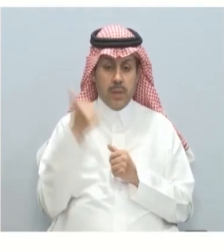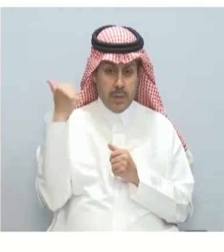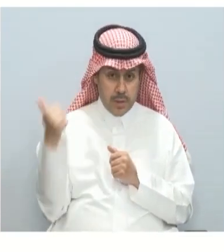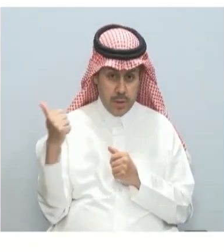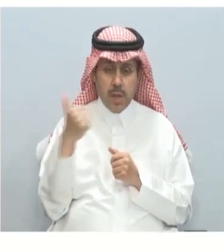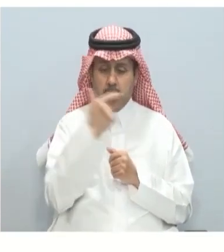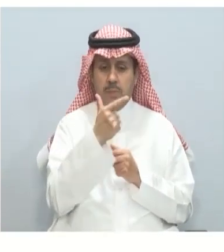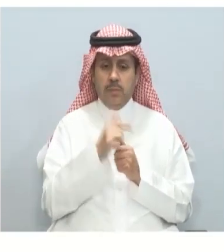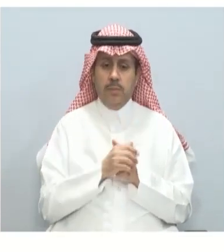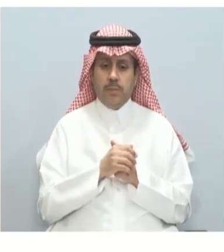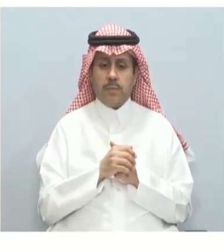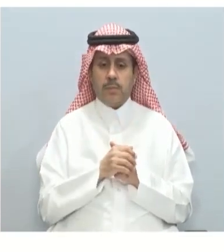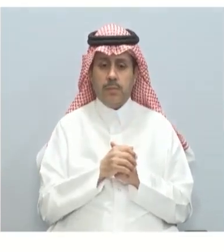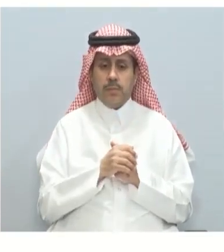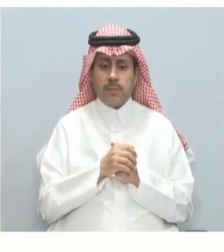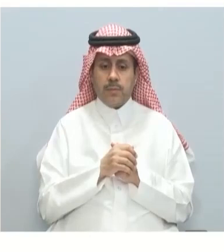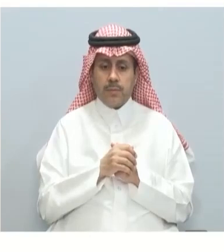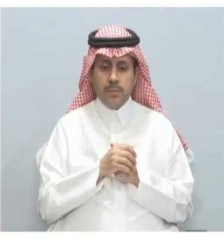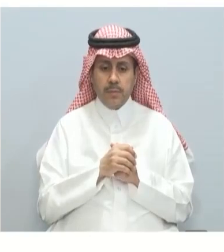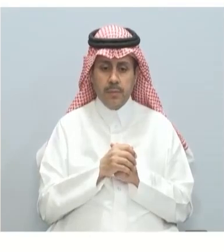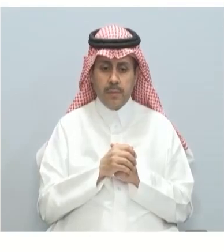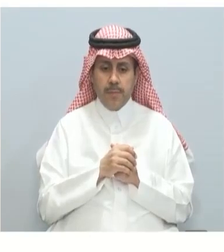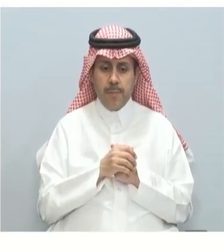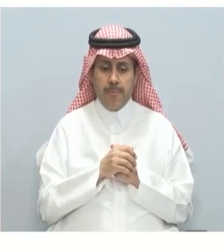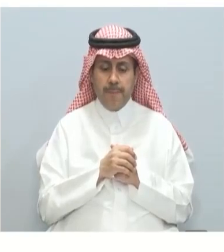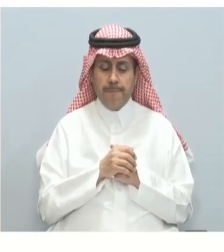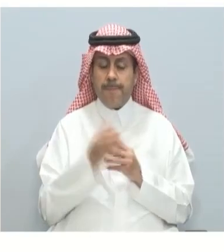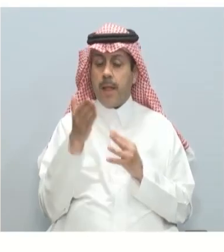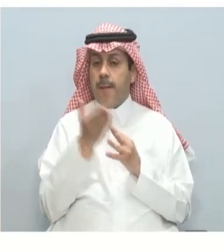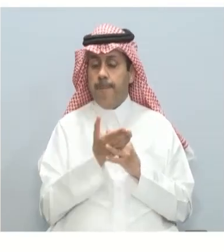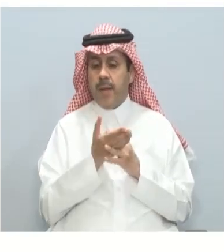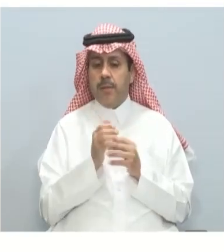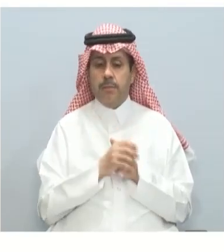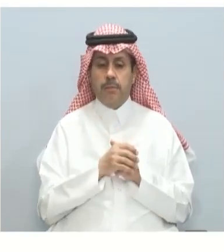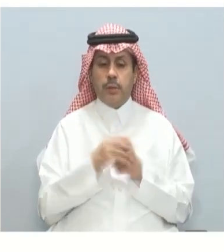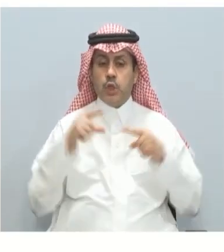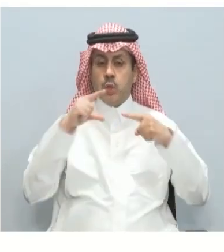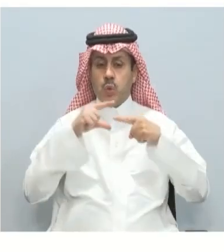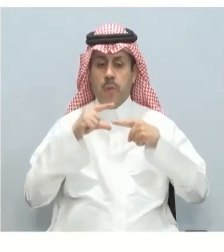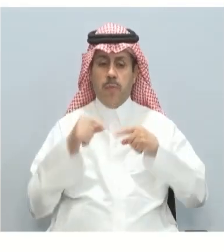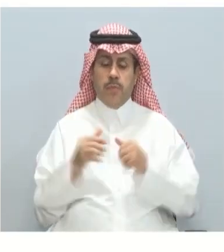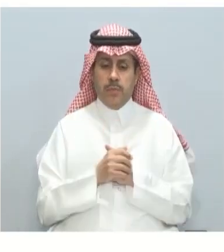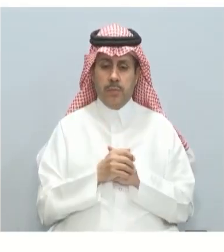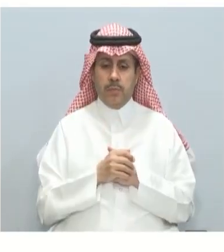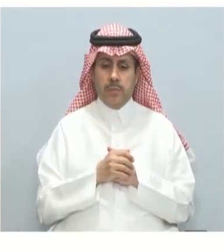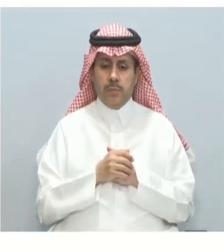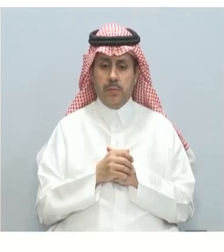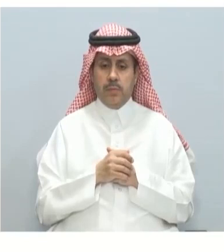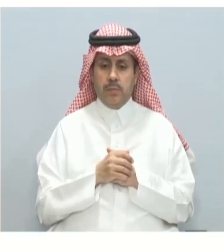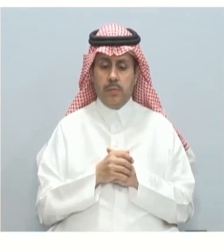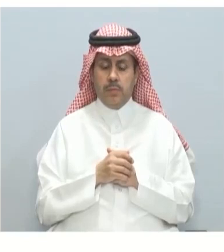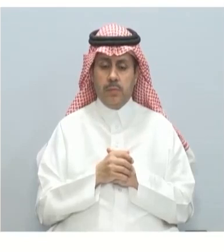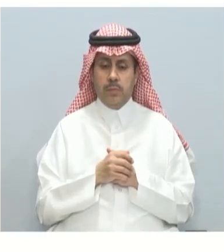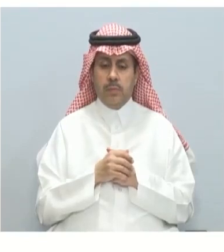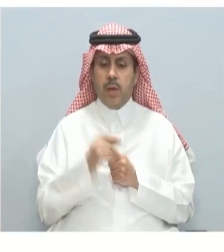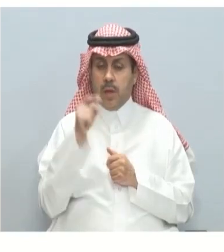وسبعه هذه القيمه الثالثه وبينهم قيم ونرسم السهم اللي يمثل الداله ايضا هنا